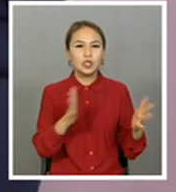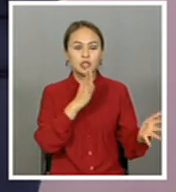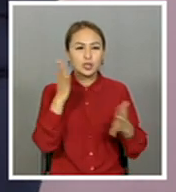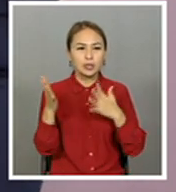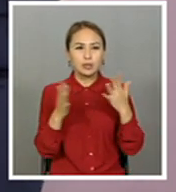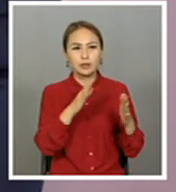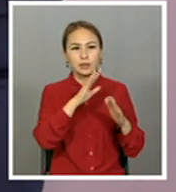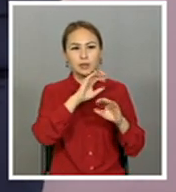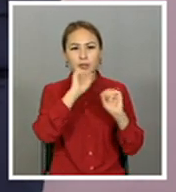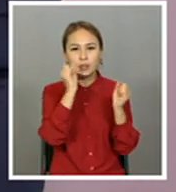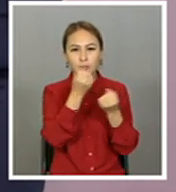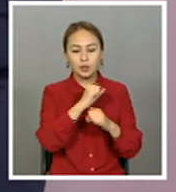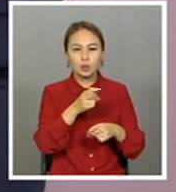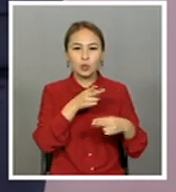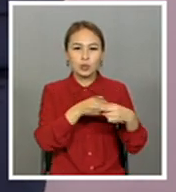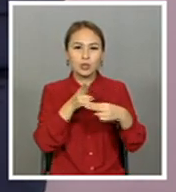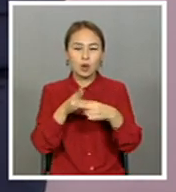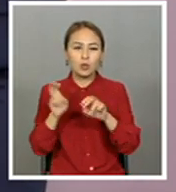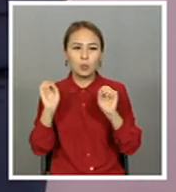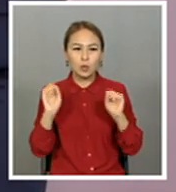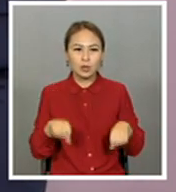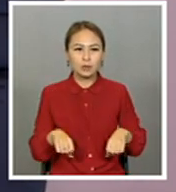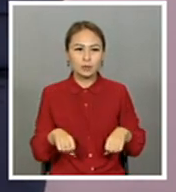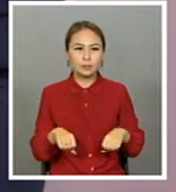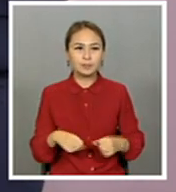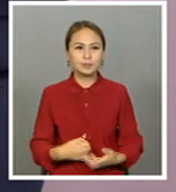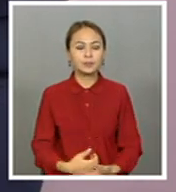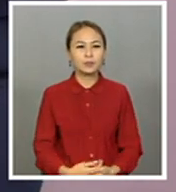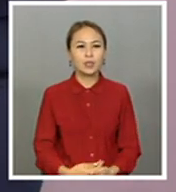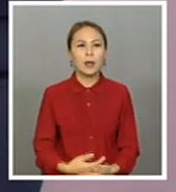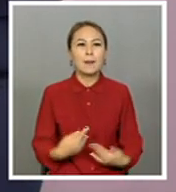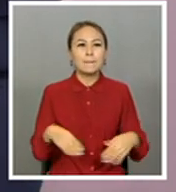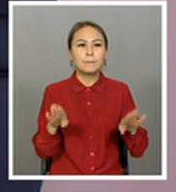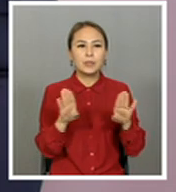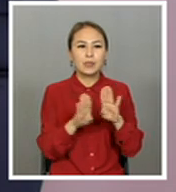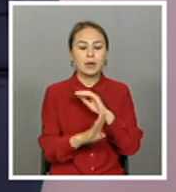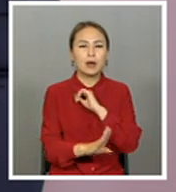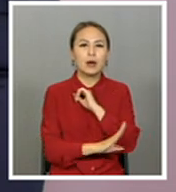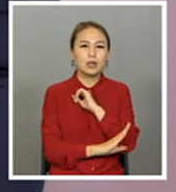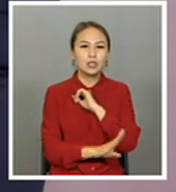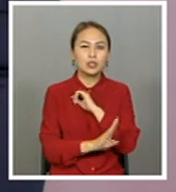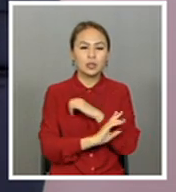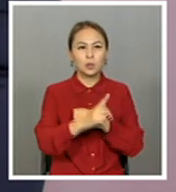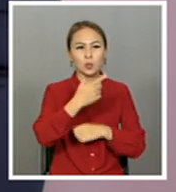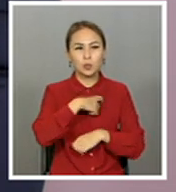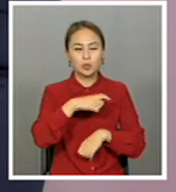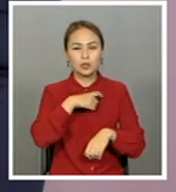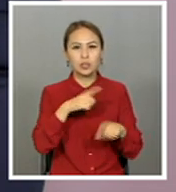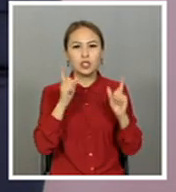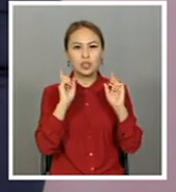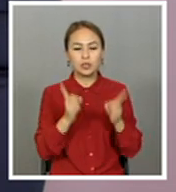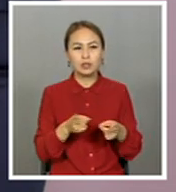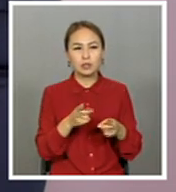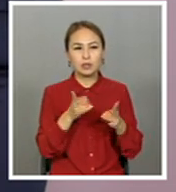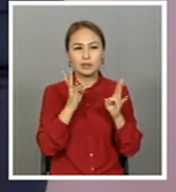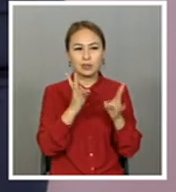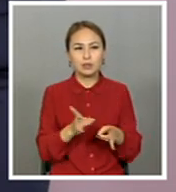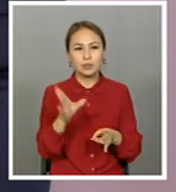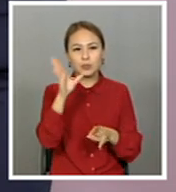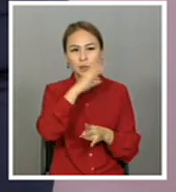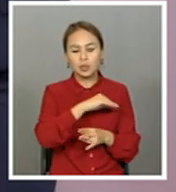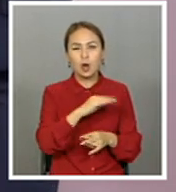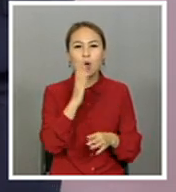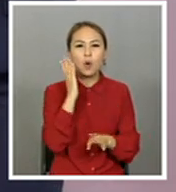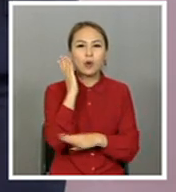екпініне тосқауыл болады. Бірақ ағаштардың өзі де зардап шегеді.